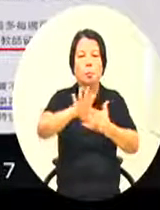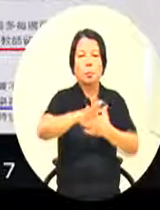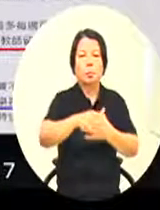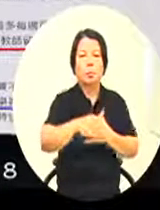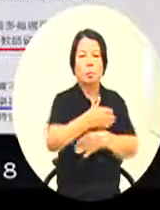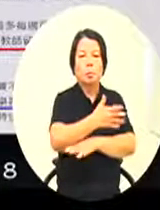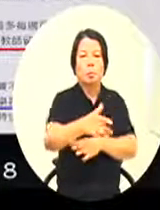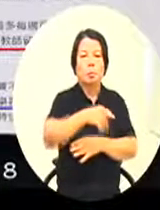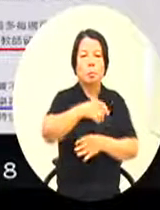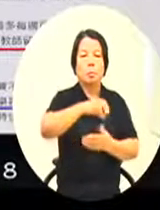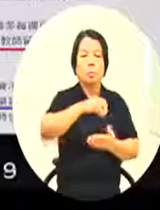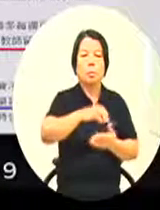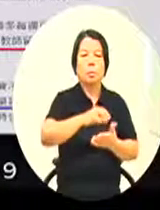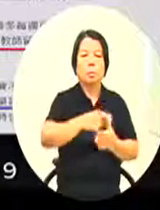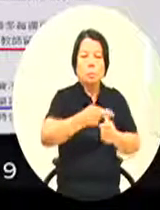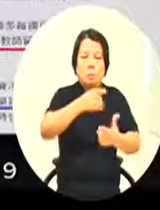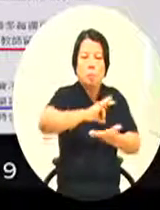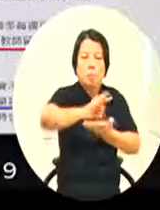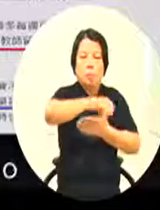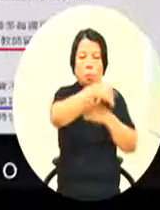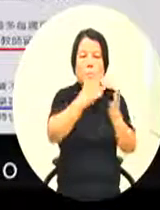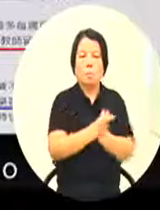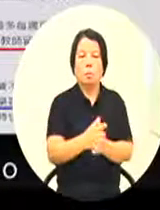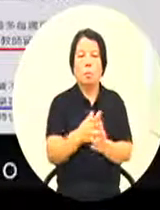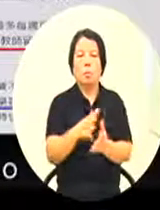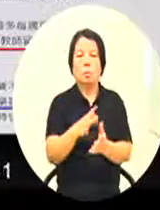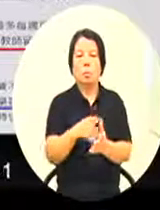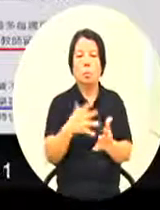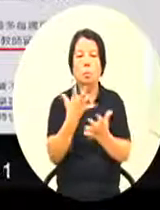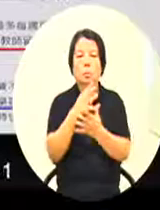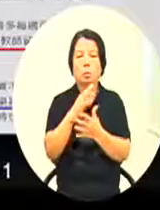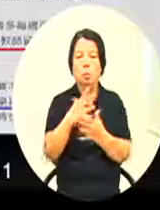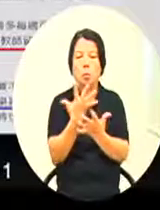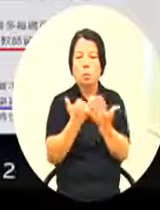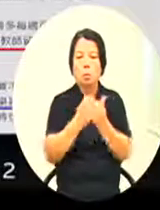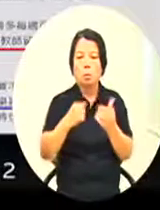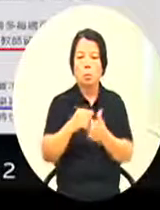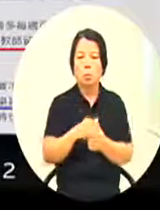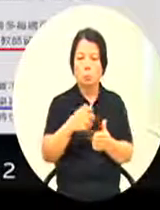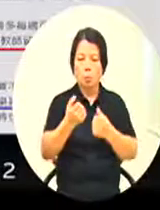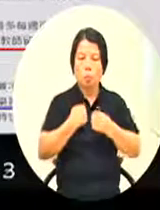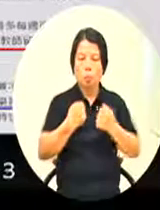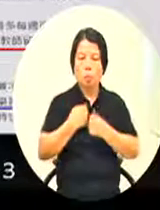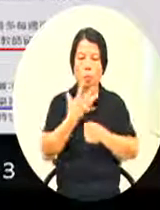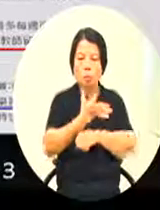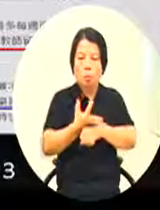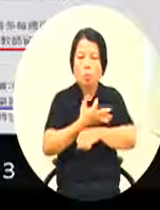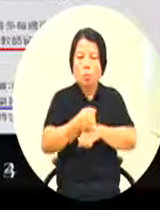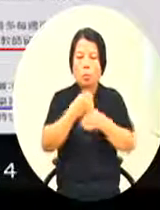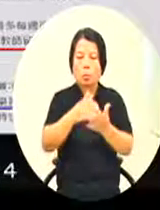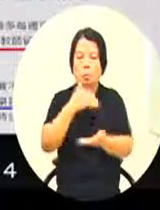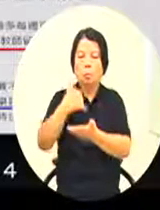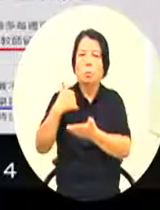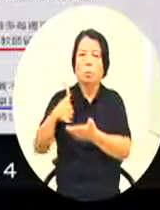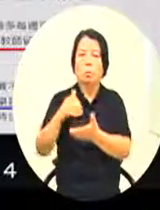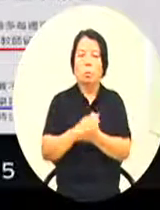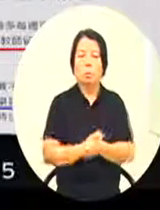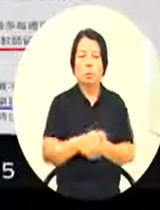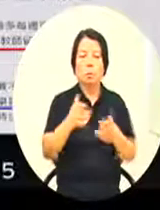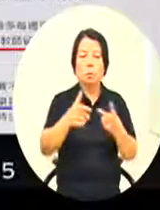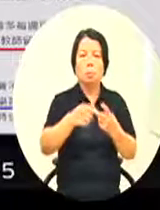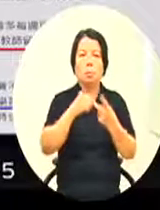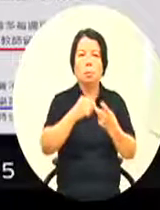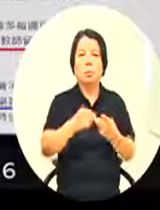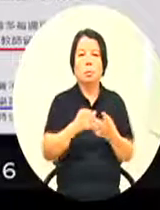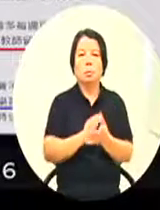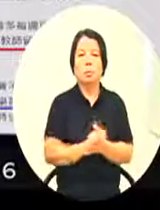用了，他们就用时数学生的实习时学习时数去计算出来了。然后第二个部分，